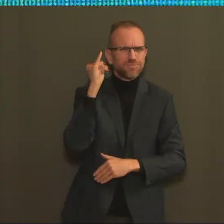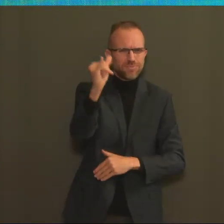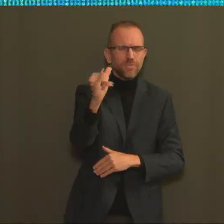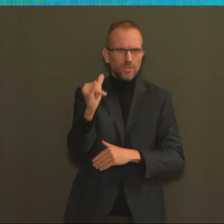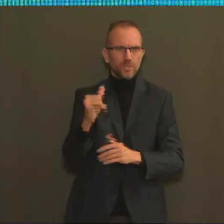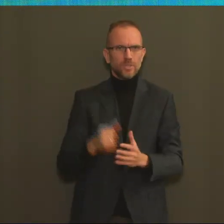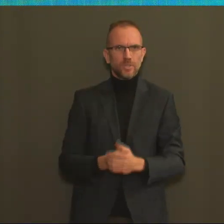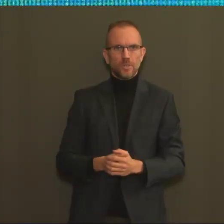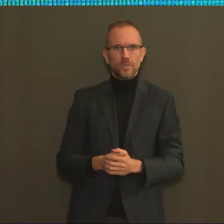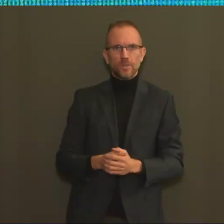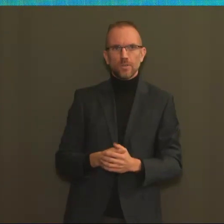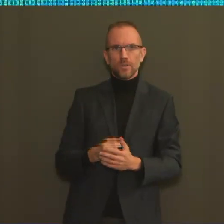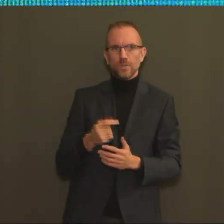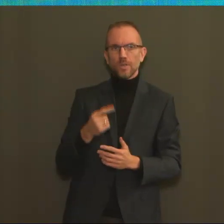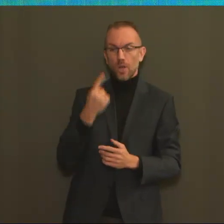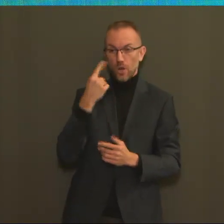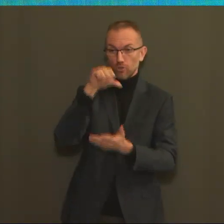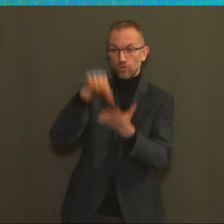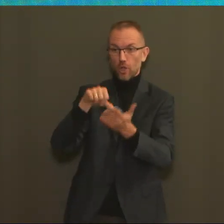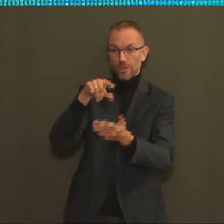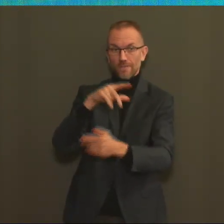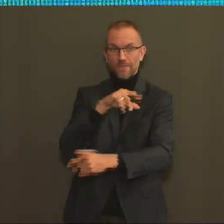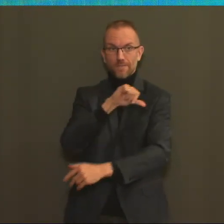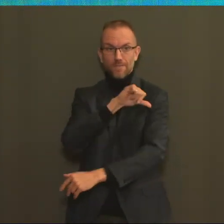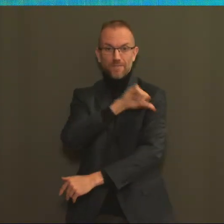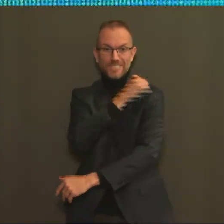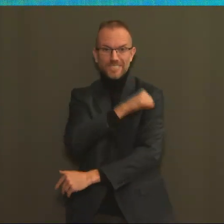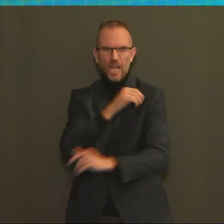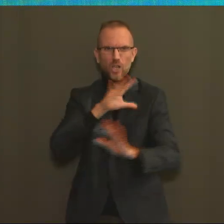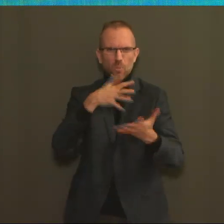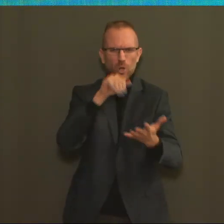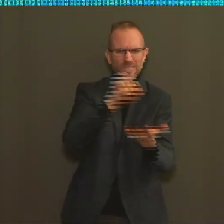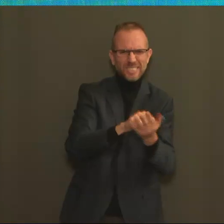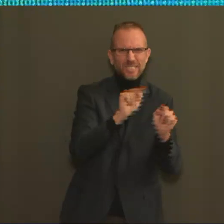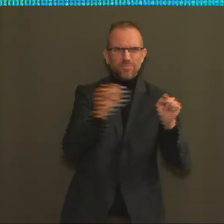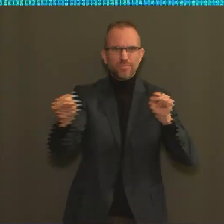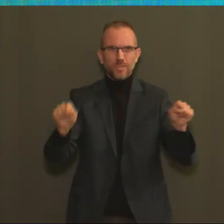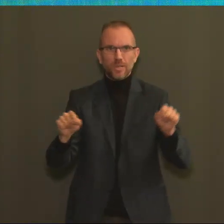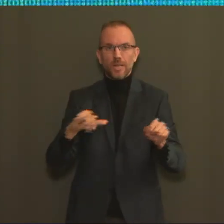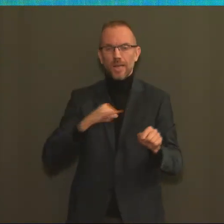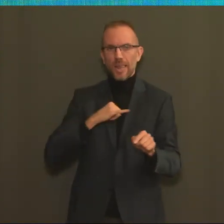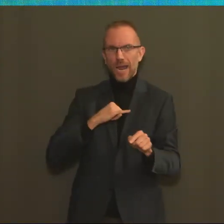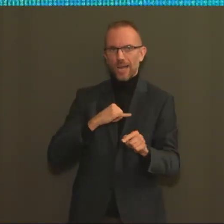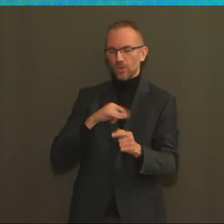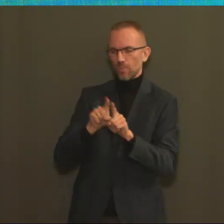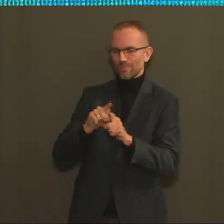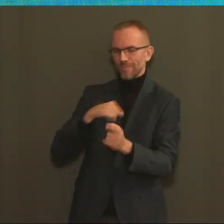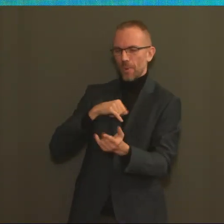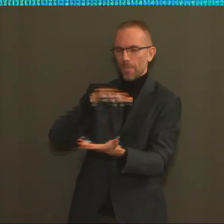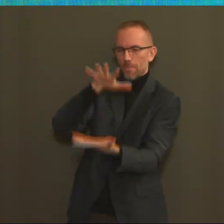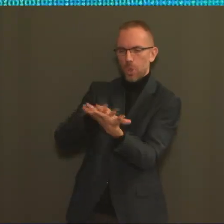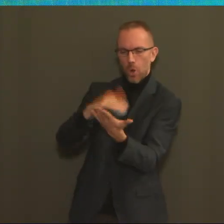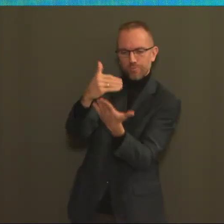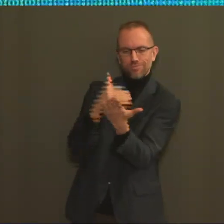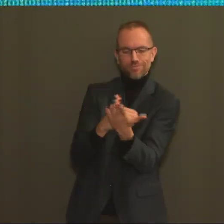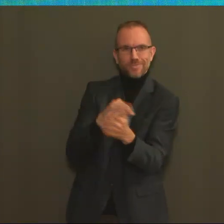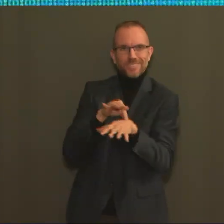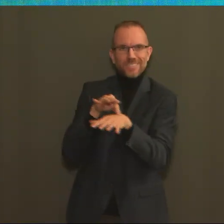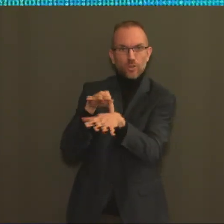plat directer en blueprint de santen de vaccinations het publiek zullen ziet web